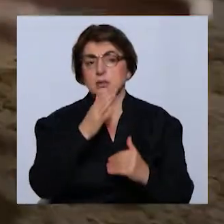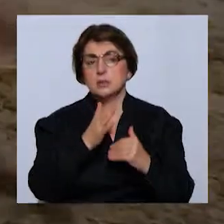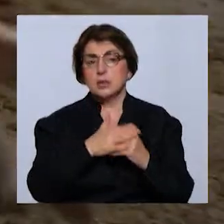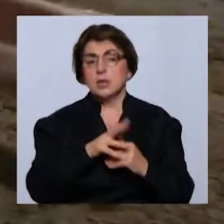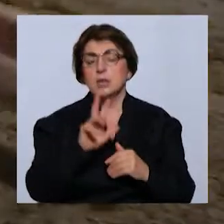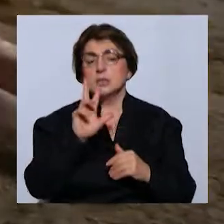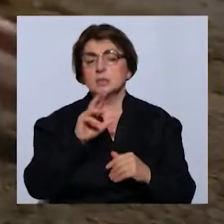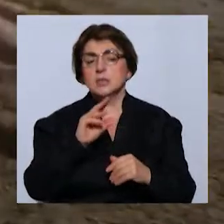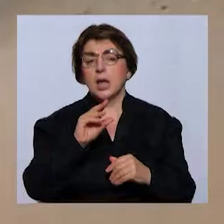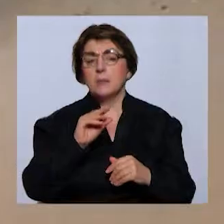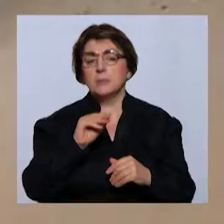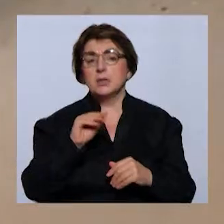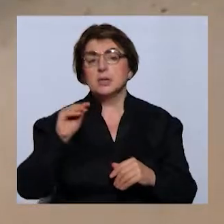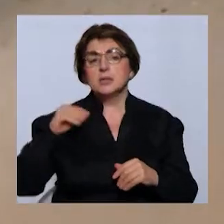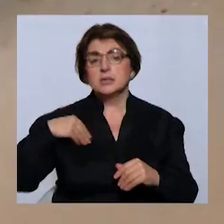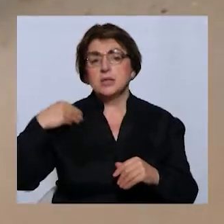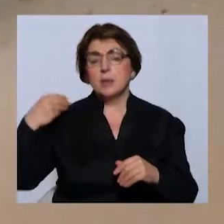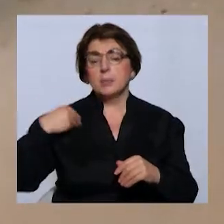სამი საფრანგეთის